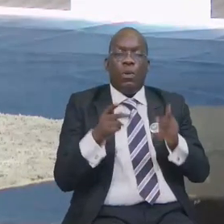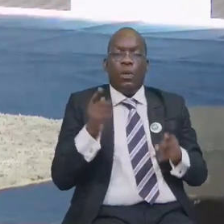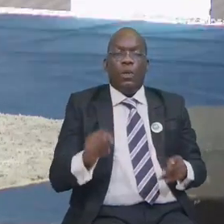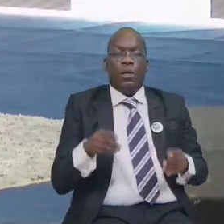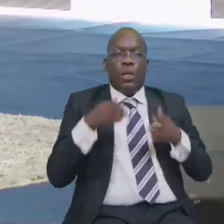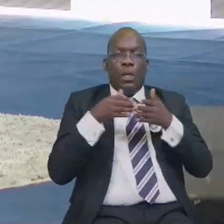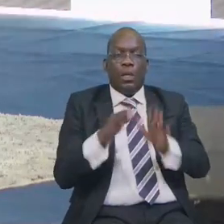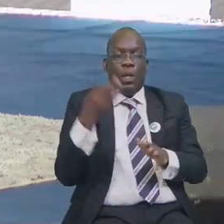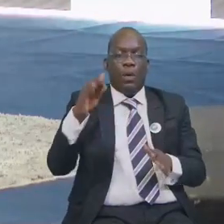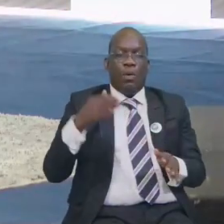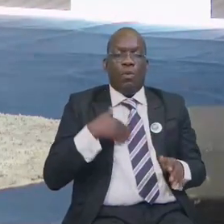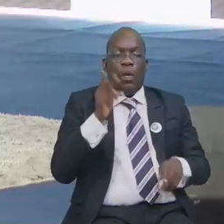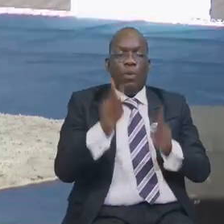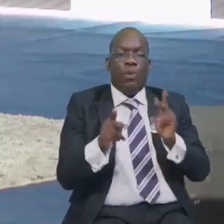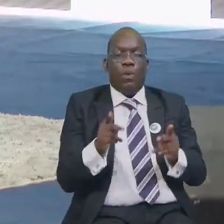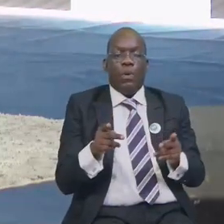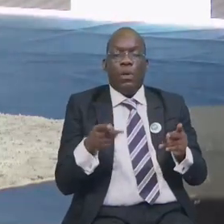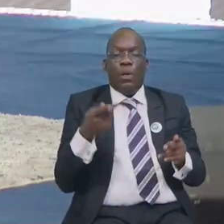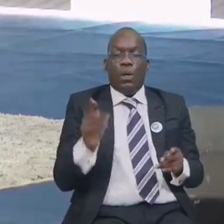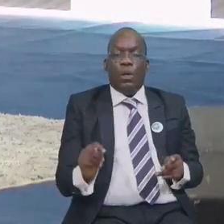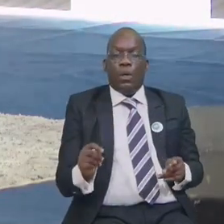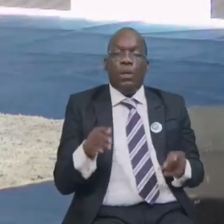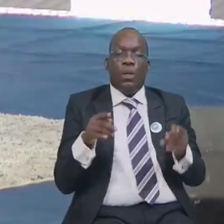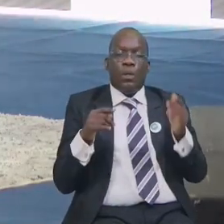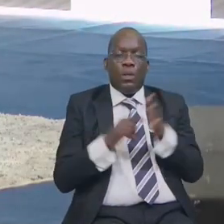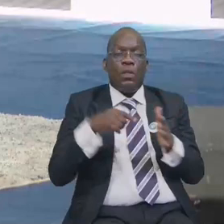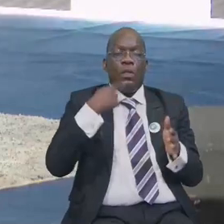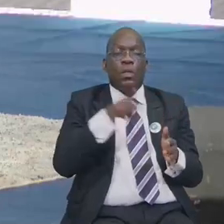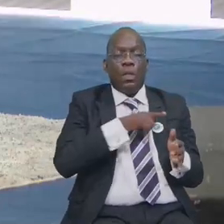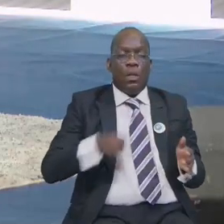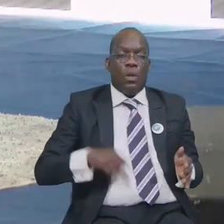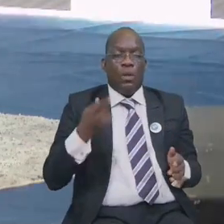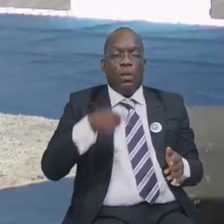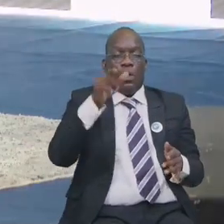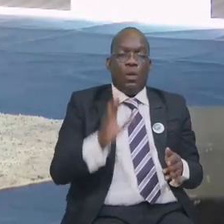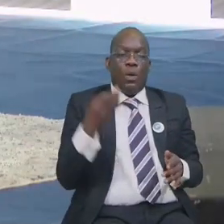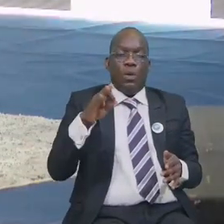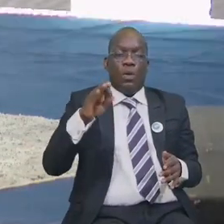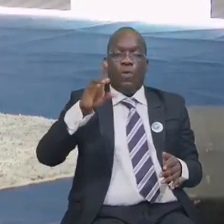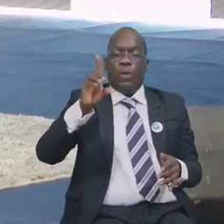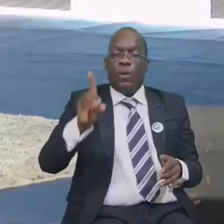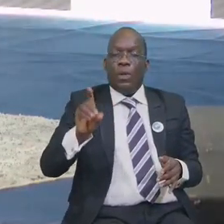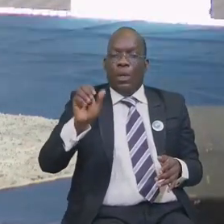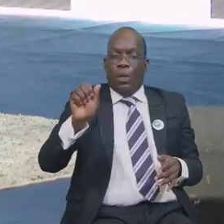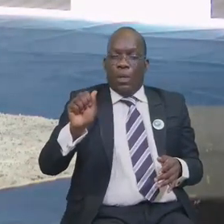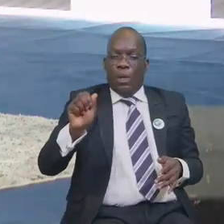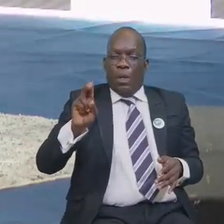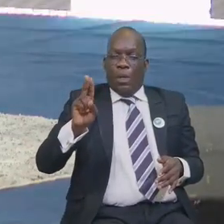de mon peuple, ainsi parle l'Éternel, le Dieu de David, ton père.